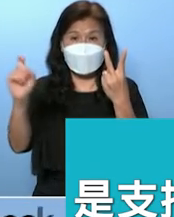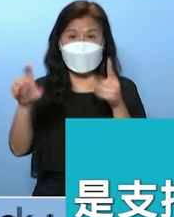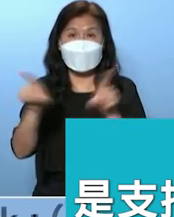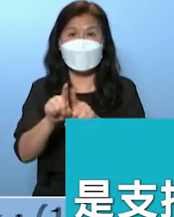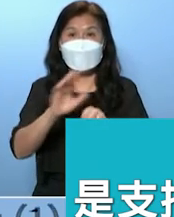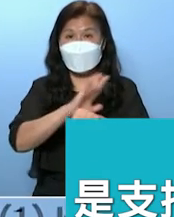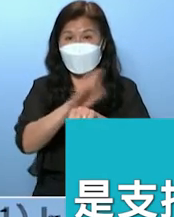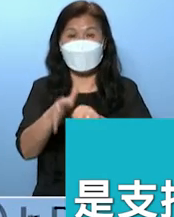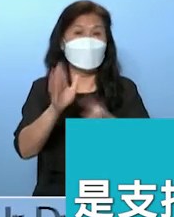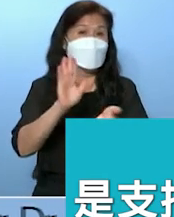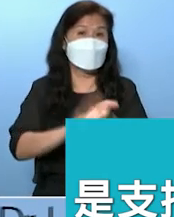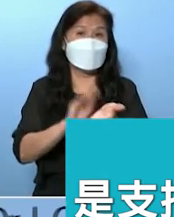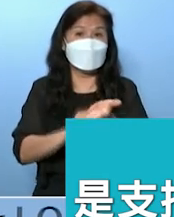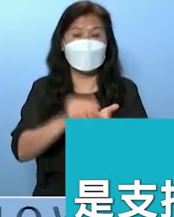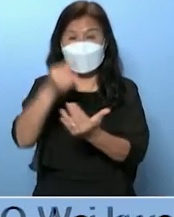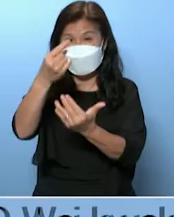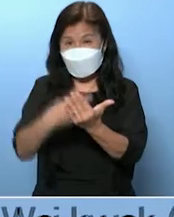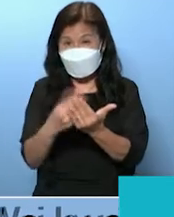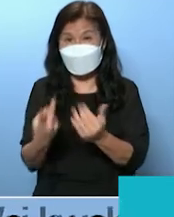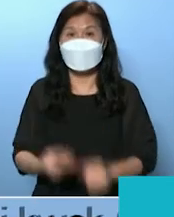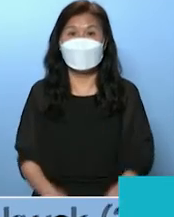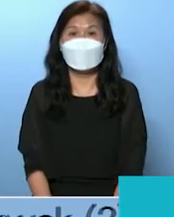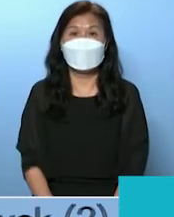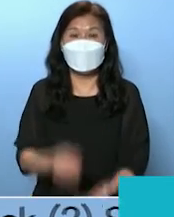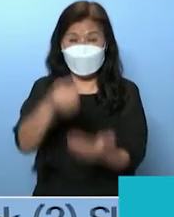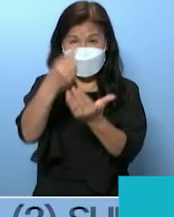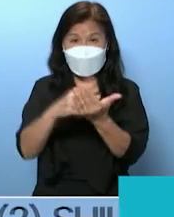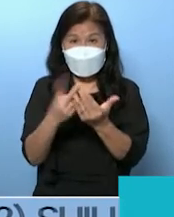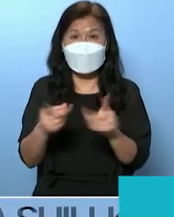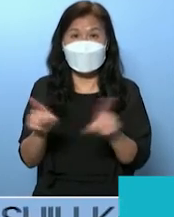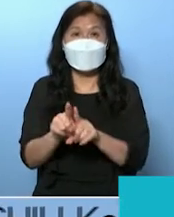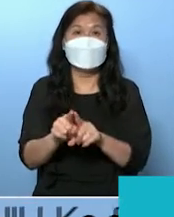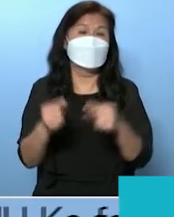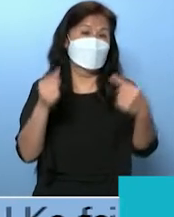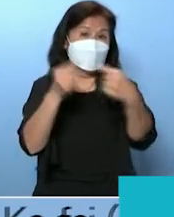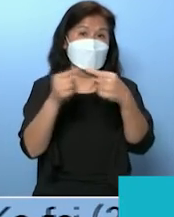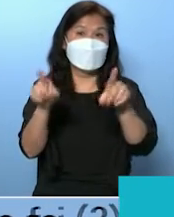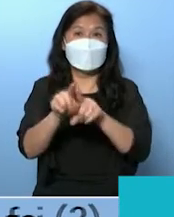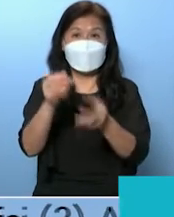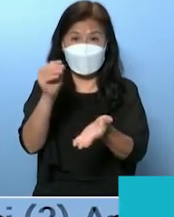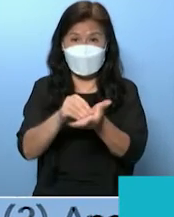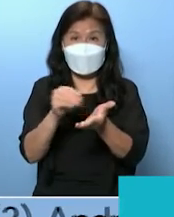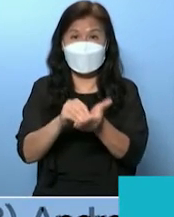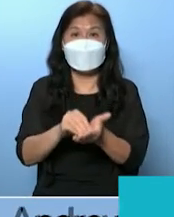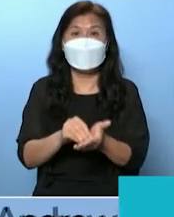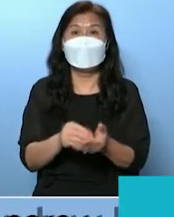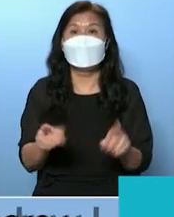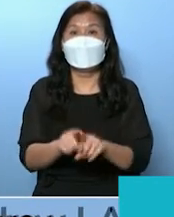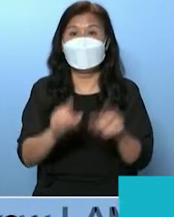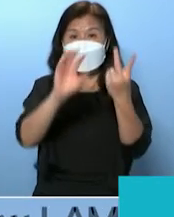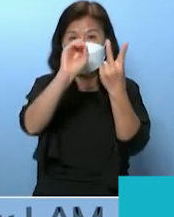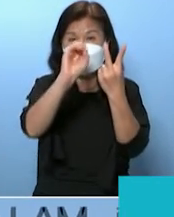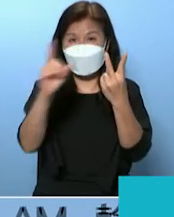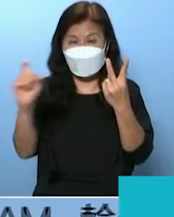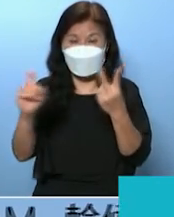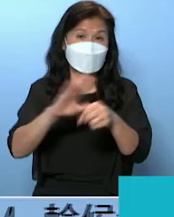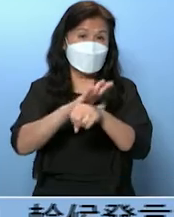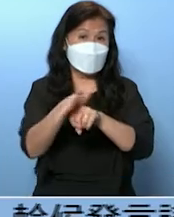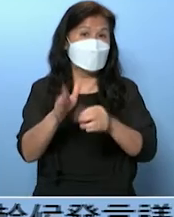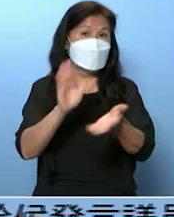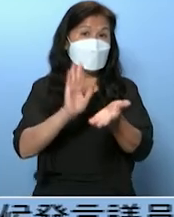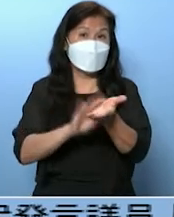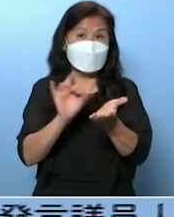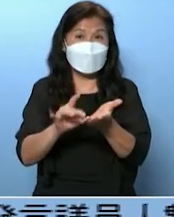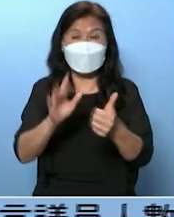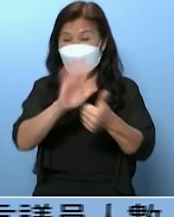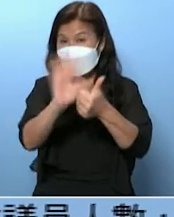毒病疫情條例草案。條例草案的主旨十分明確，是為那些蒙受2019冠狀病毒病疫